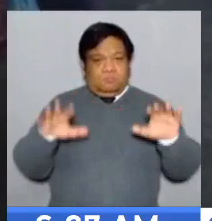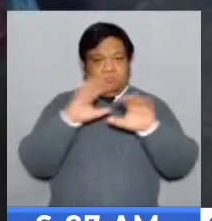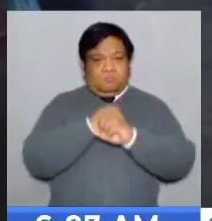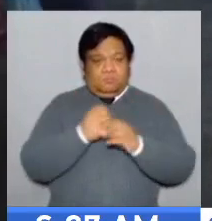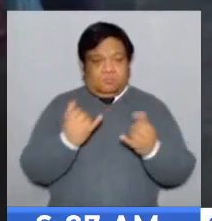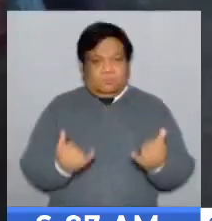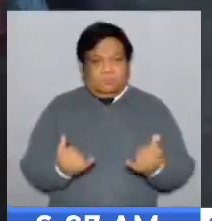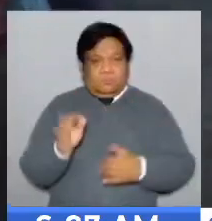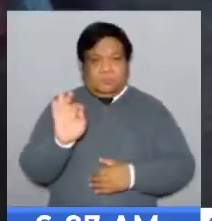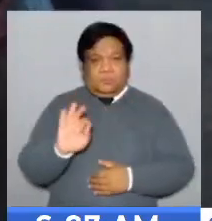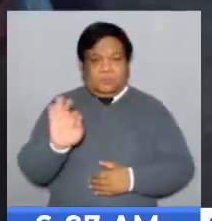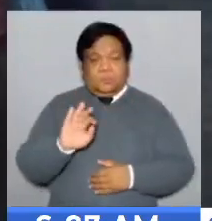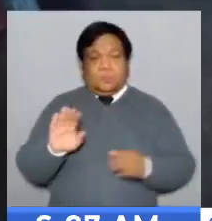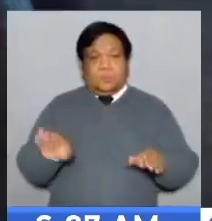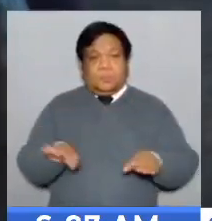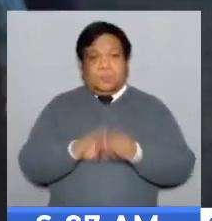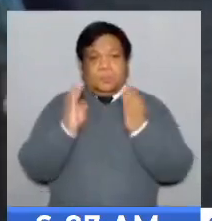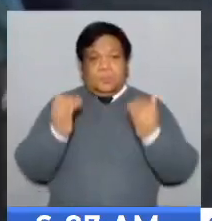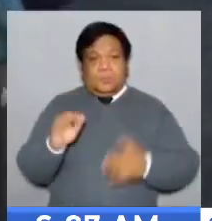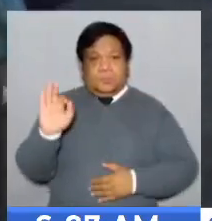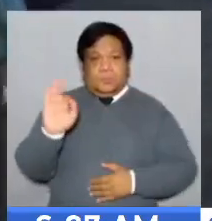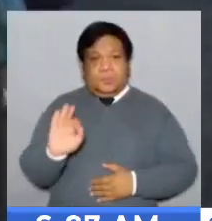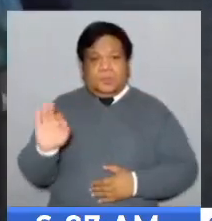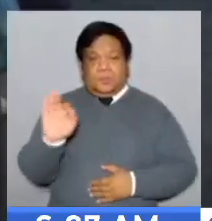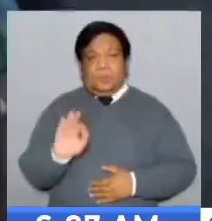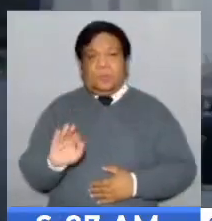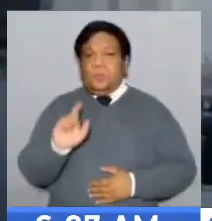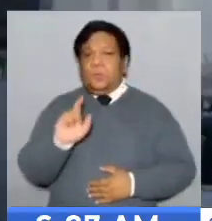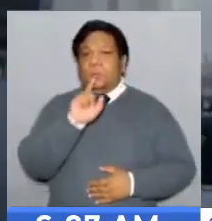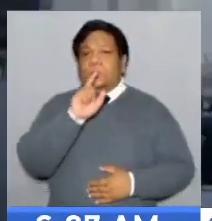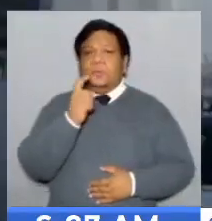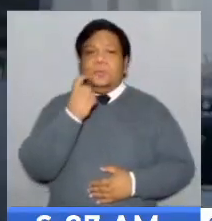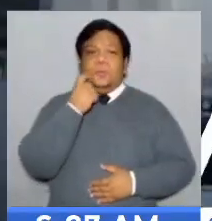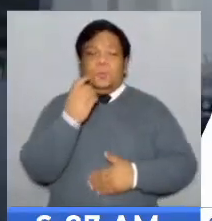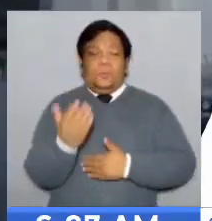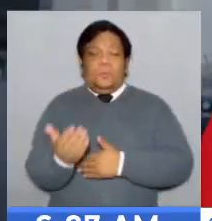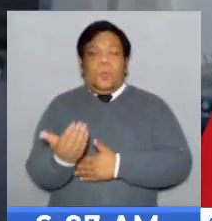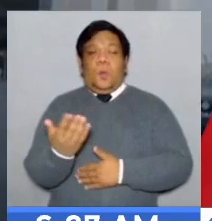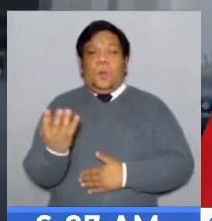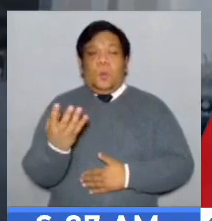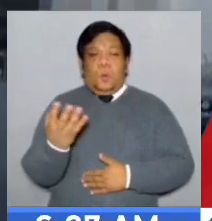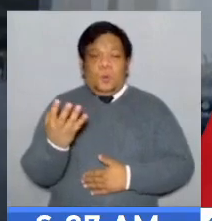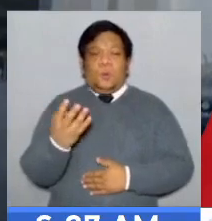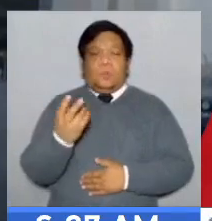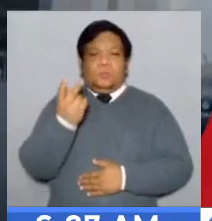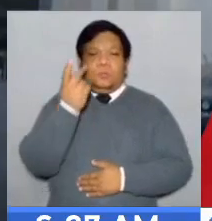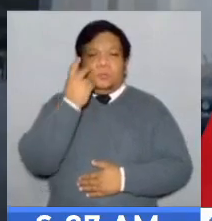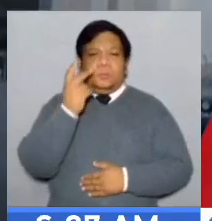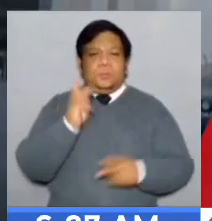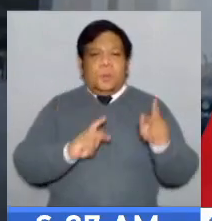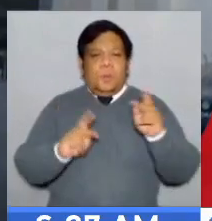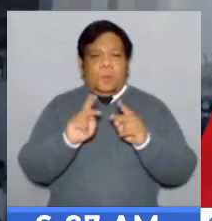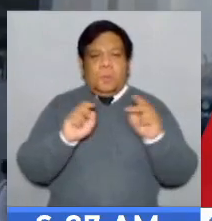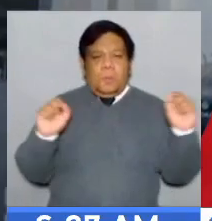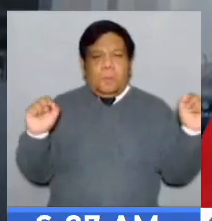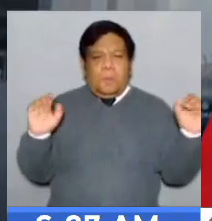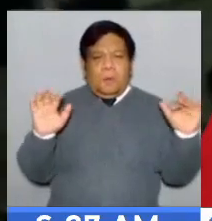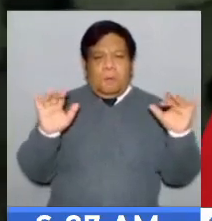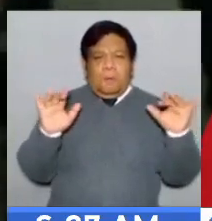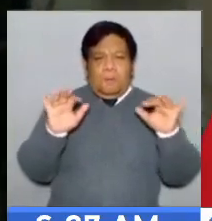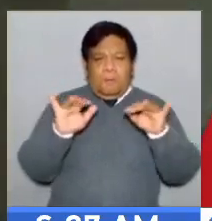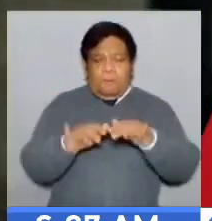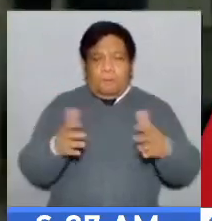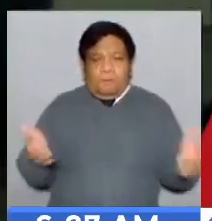naman na Biyernes ngayon. Talaga naman pong kanina hong alas 4 na ng madaling araw nakita ko natin kung kadami ang tao dito sa paligid ng Quiapo